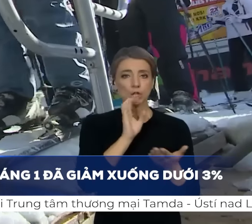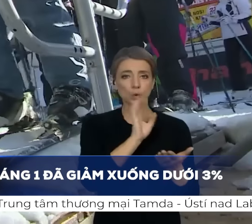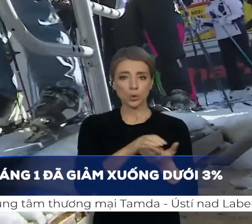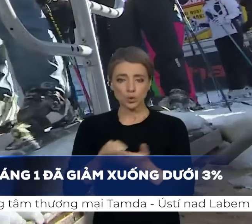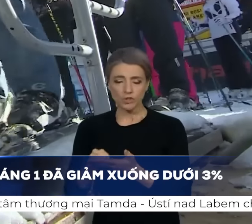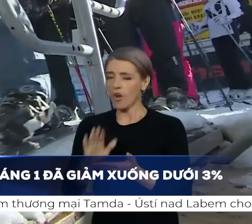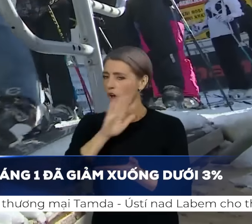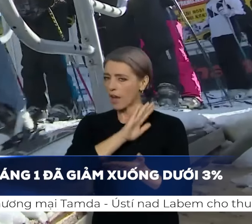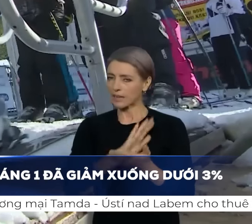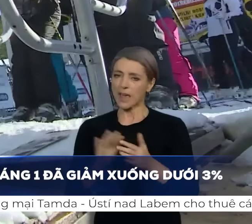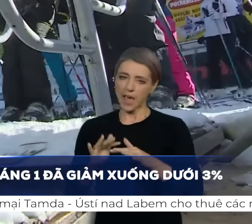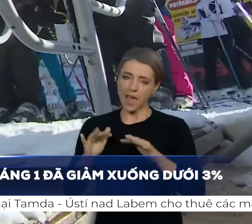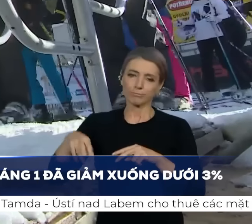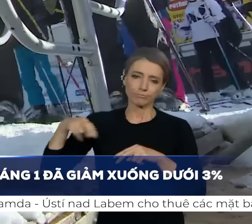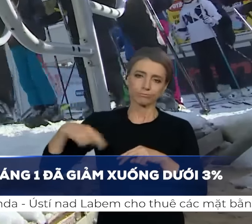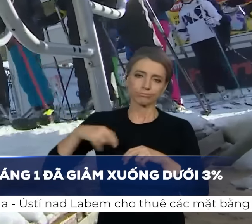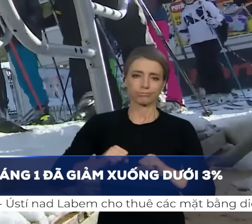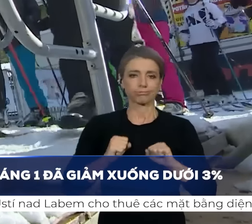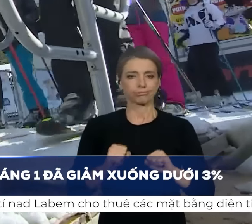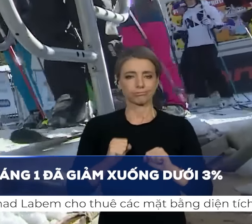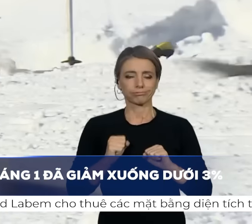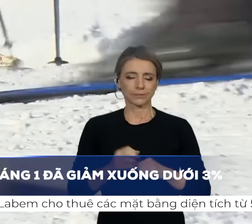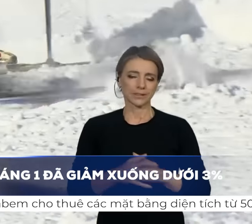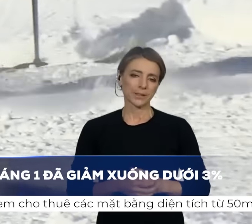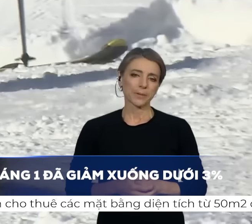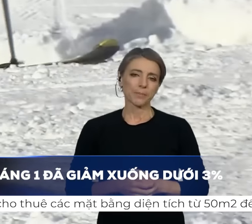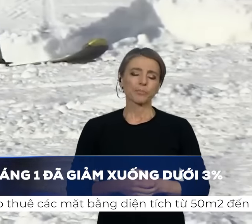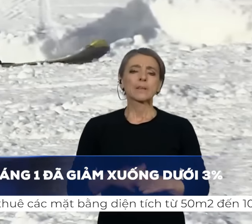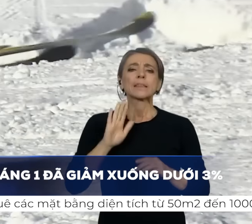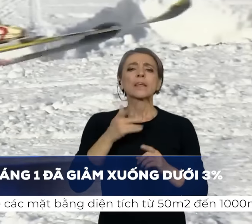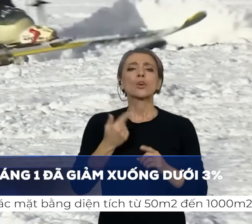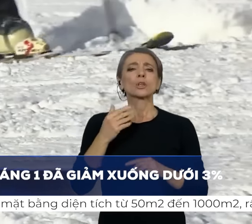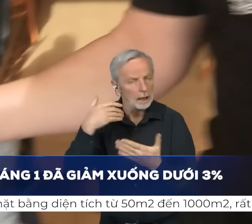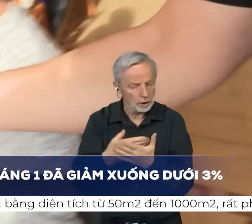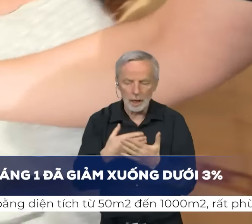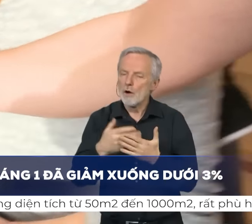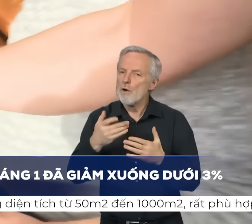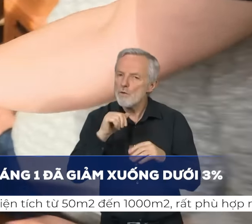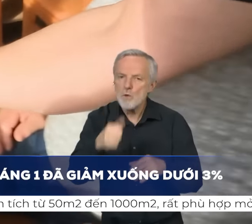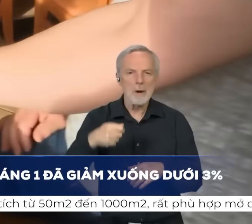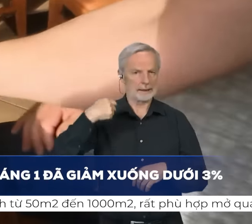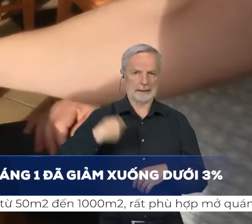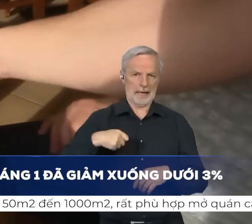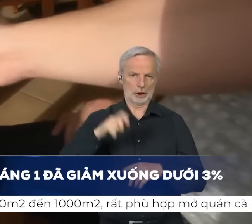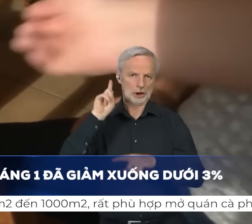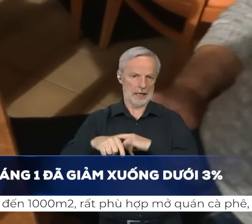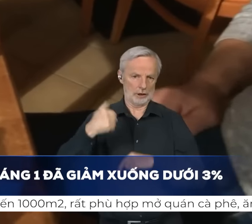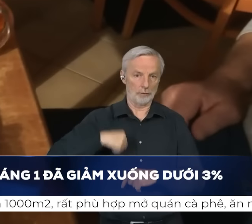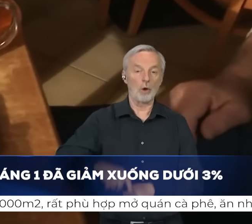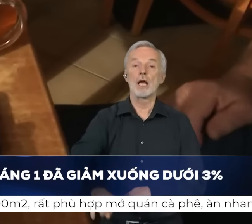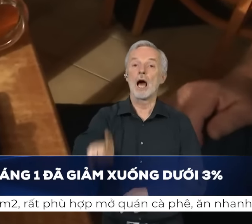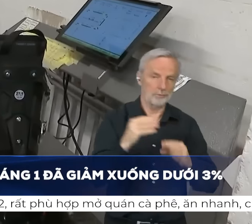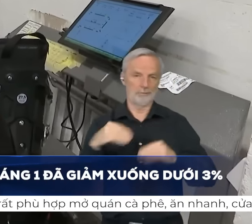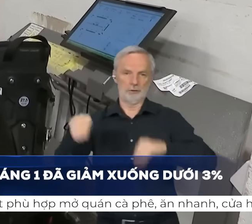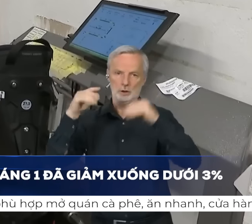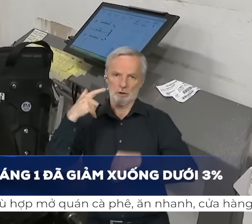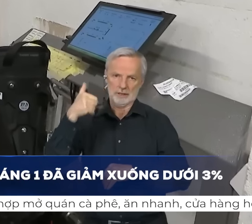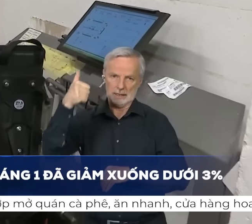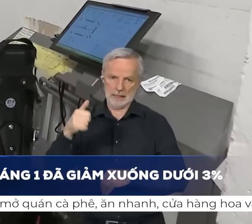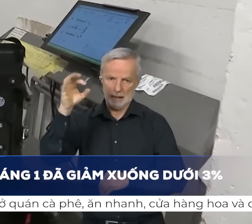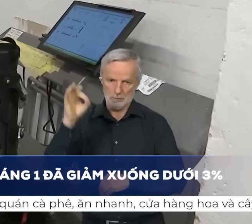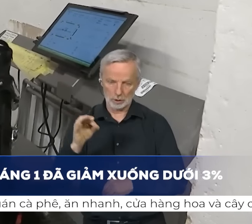ở các nhà hàng trong khu trượt tuyết đã tăng giá, chẳng hạn như nửa lít bia có giá là 54 kurun, trong khi năm ngoái có giá là 49 kurun. Giá tại